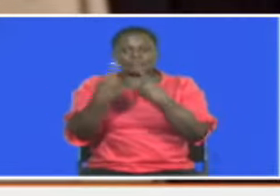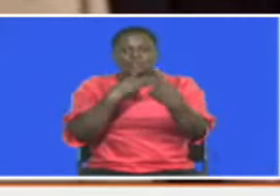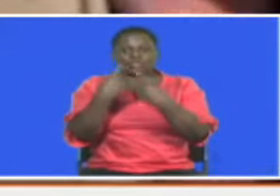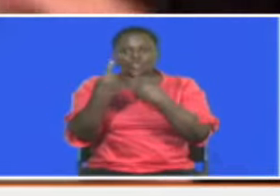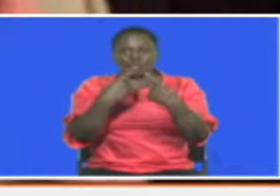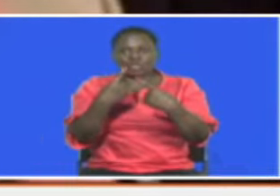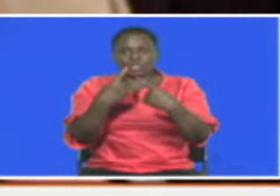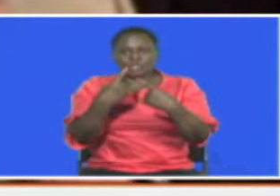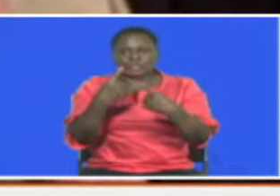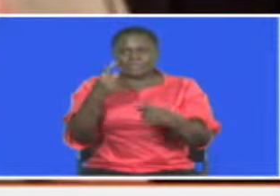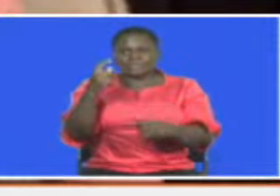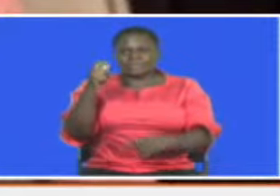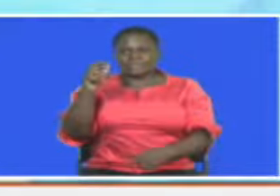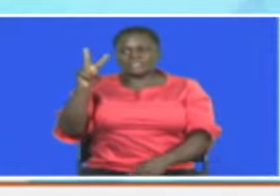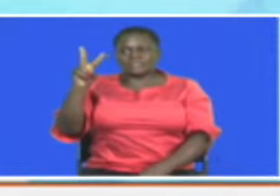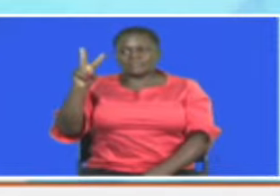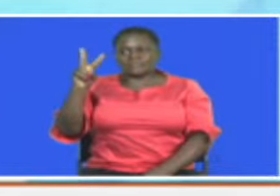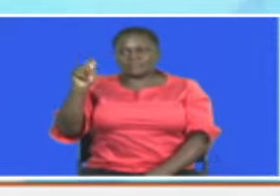katika